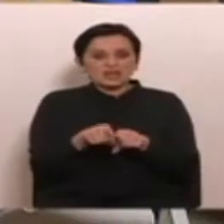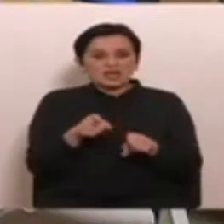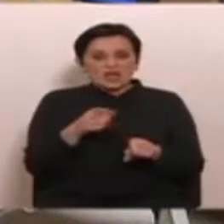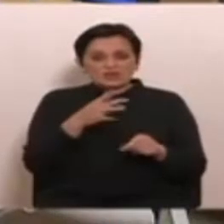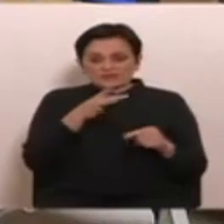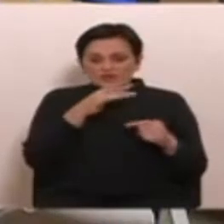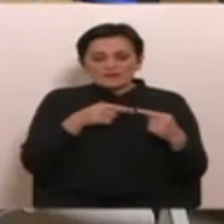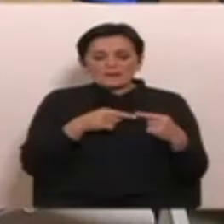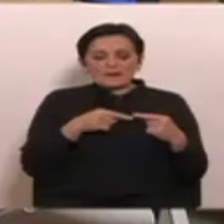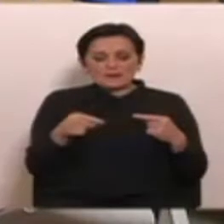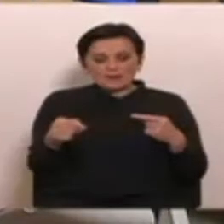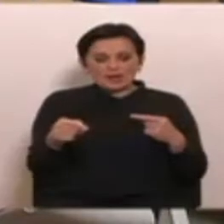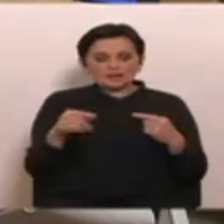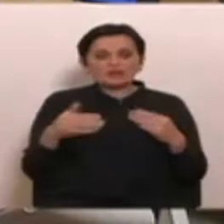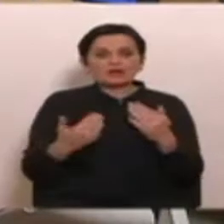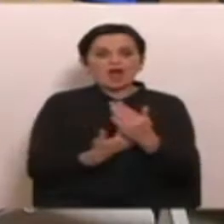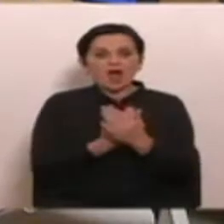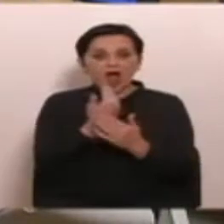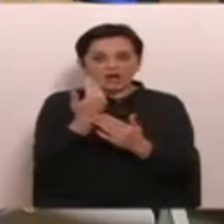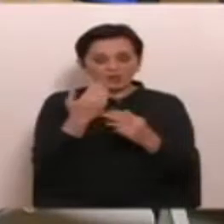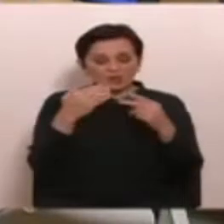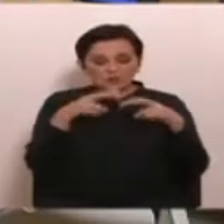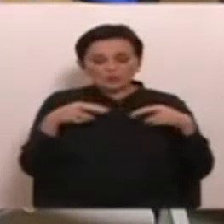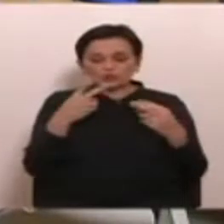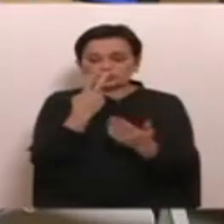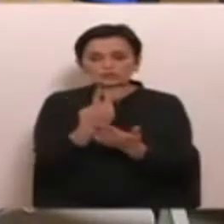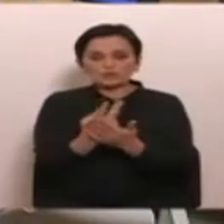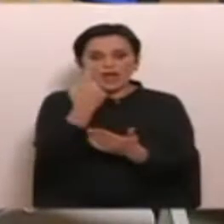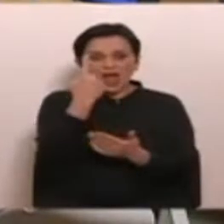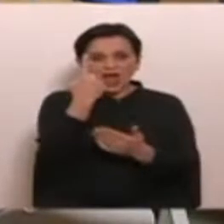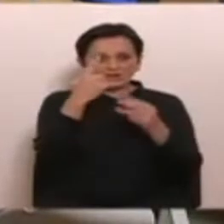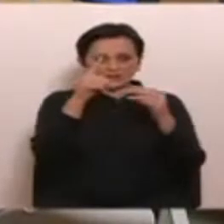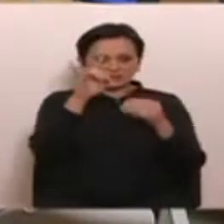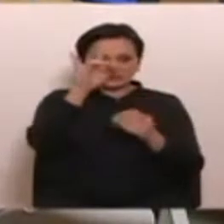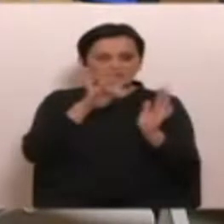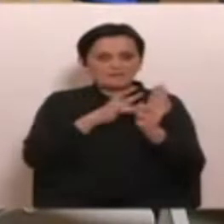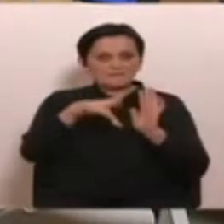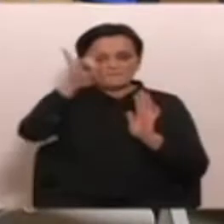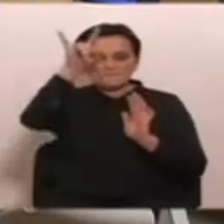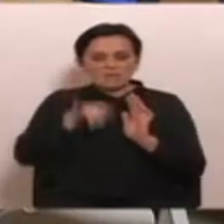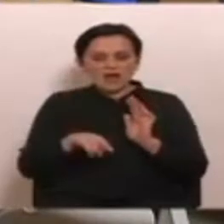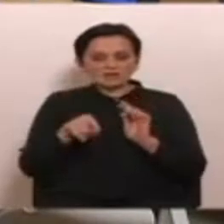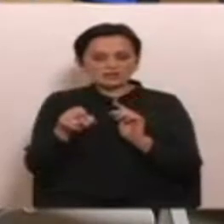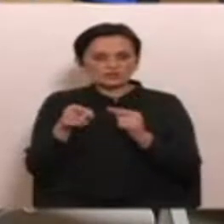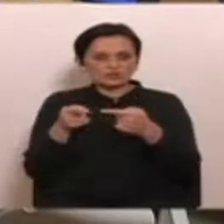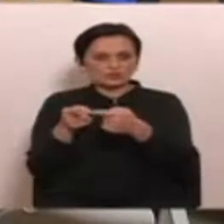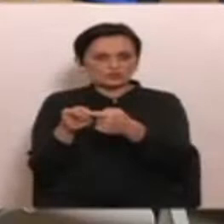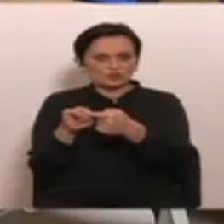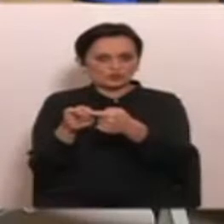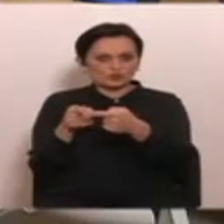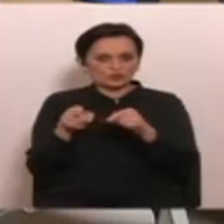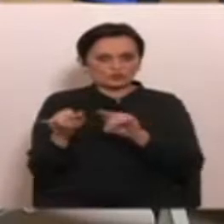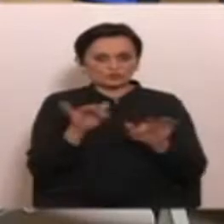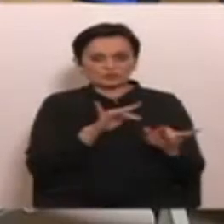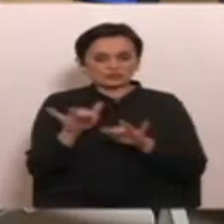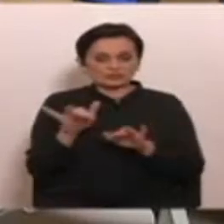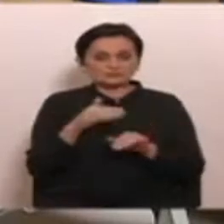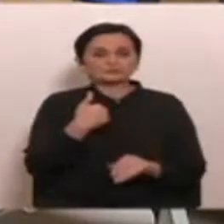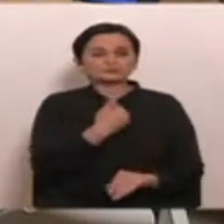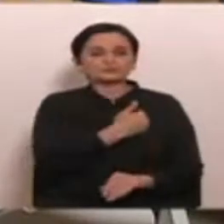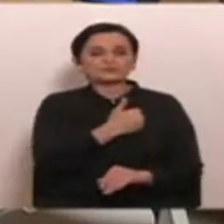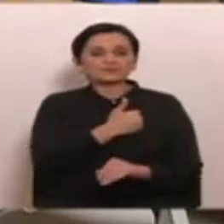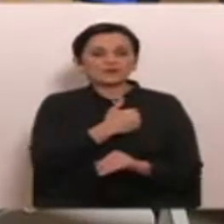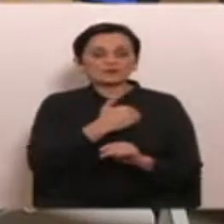პერიოდში ახლებურ ხედვას შემოგთავაზებთ ერთი ფანჯრის პრინციპის დანერგვის კუთხით. ჩვენ გვინდა, რომ აწარმოეს საქართველოში